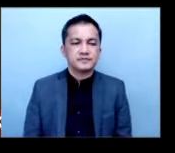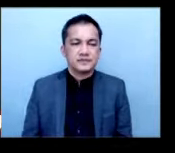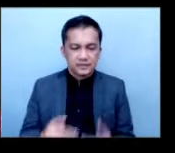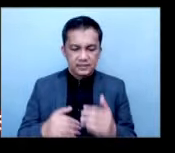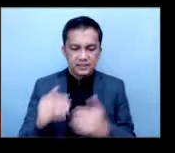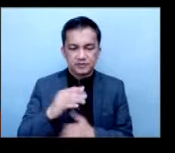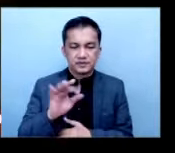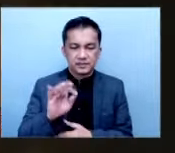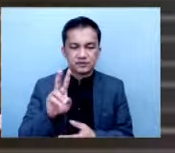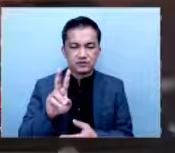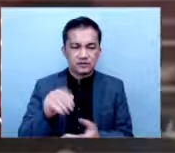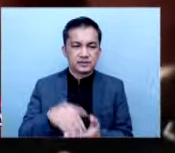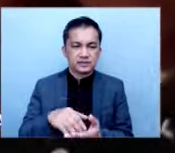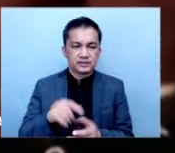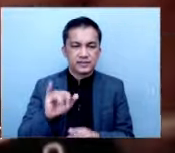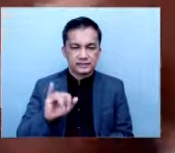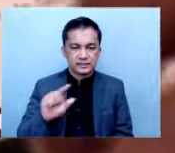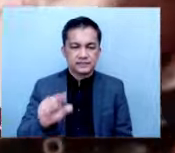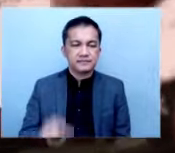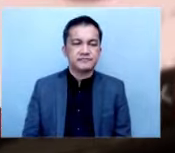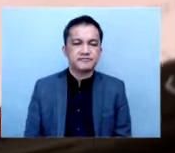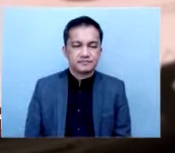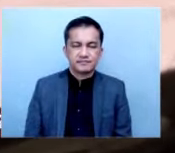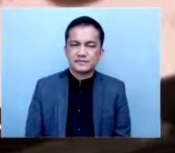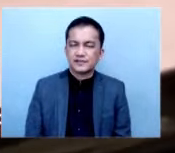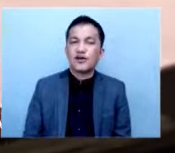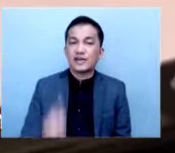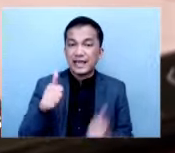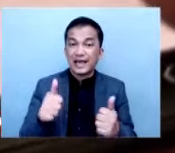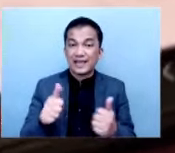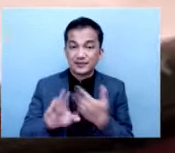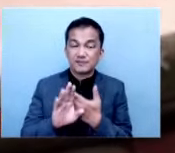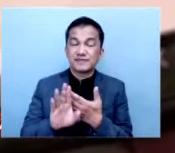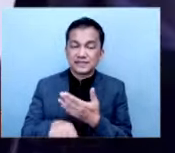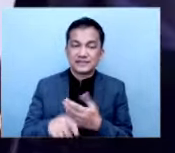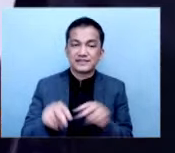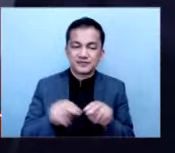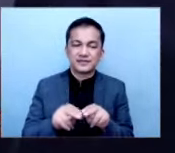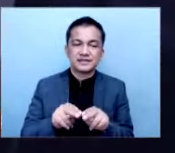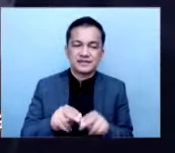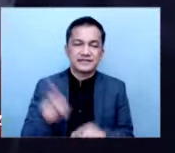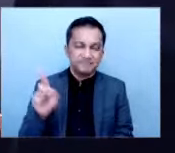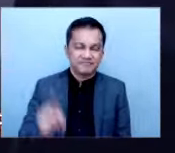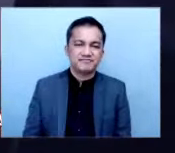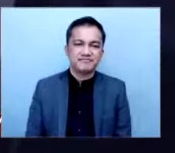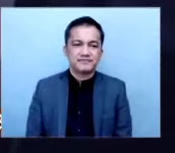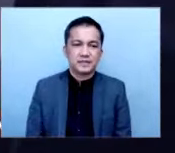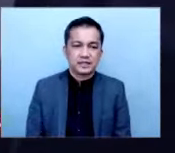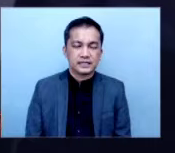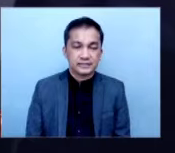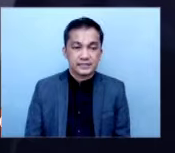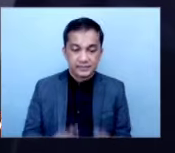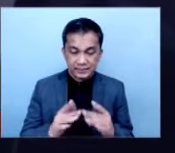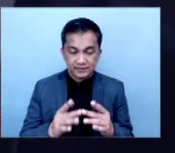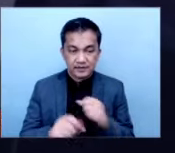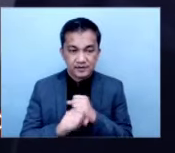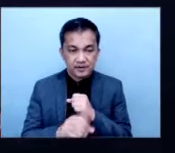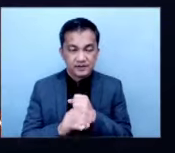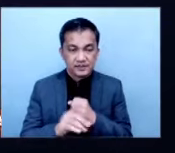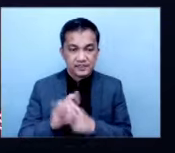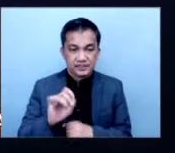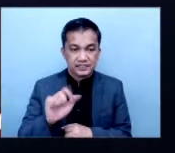naman ang sa Instagram balik normal na ang operasyon ang naturang social media apps pero giit ng internet advocacy na digital